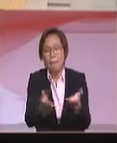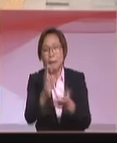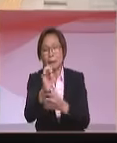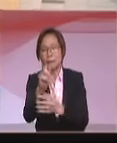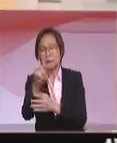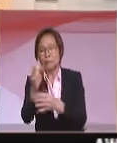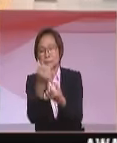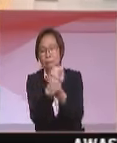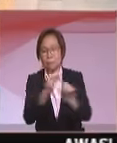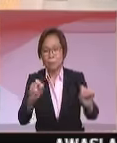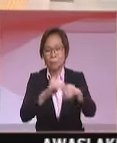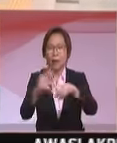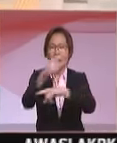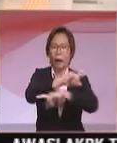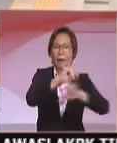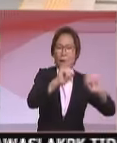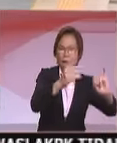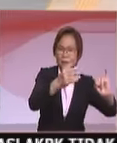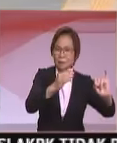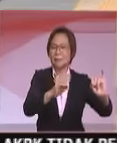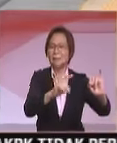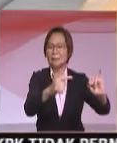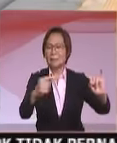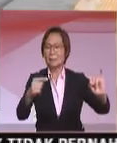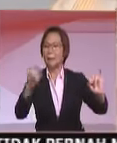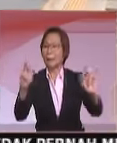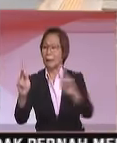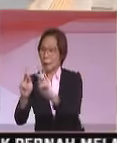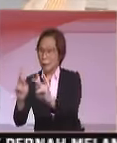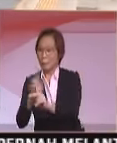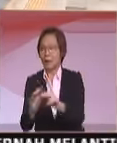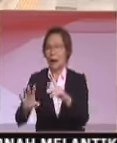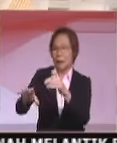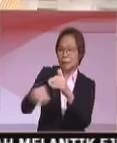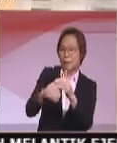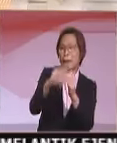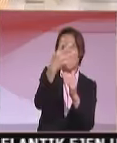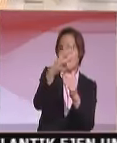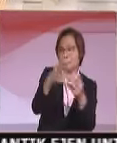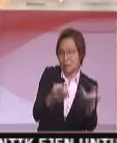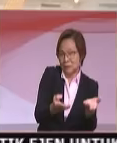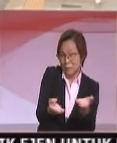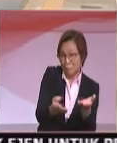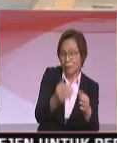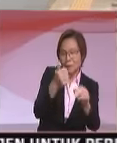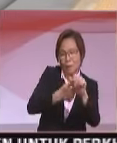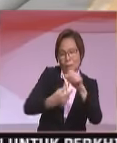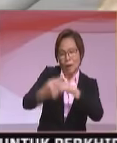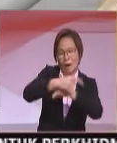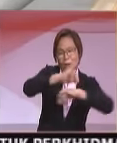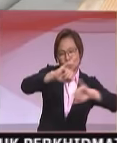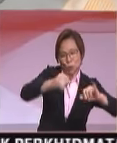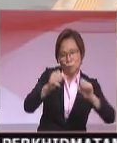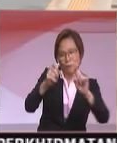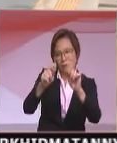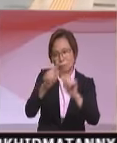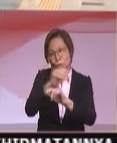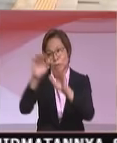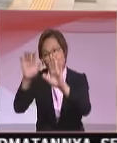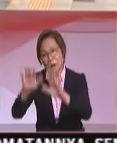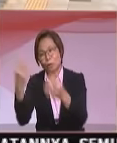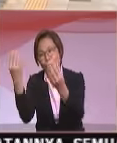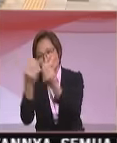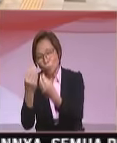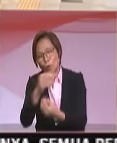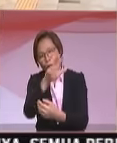ETS disediakan pada hari Isnin sehingga Khamis, manakala tambahan 14 perkhidmatan lagi pada setiap hari Jumaat, Sabtu dan Ahad